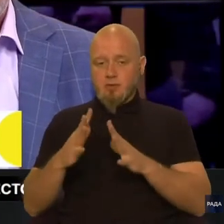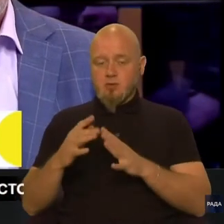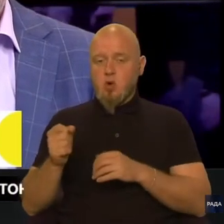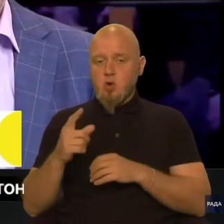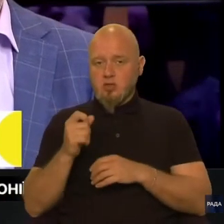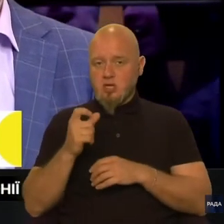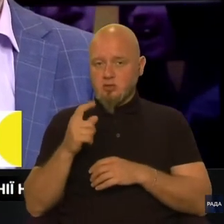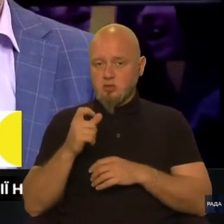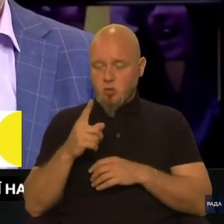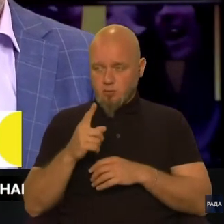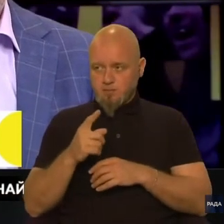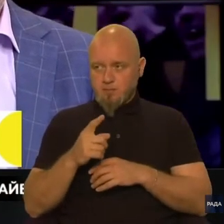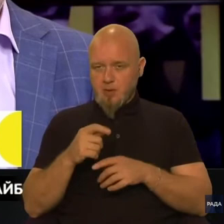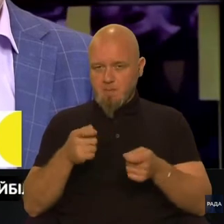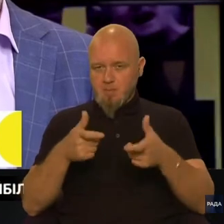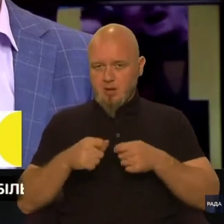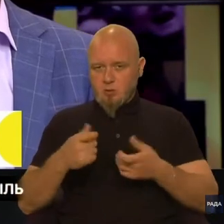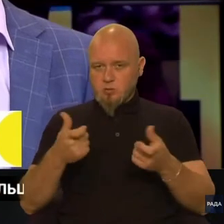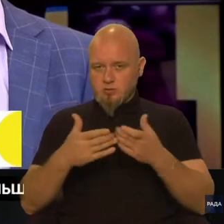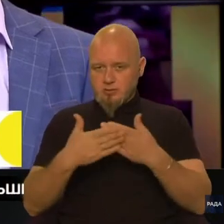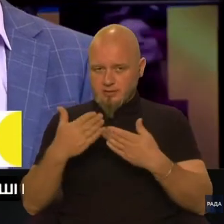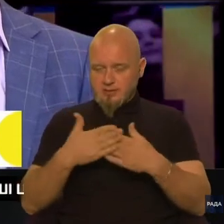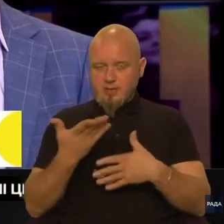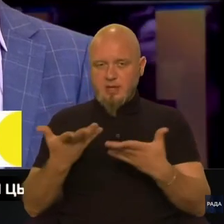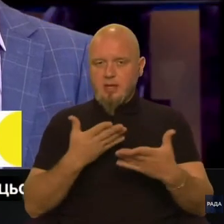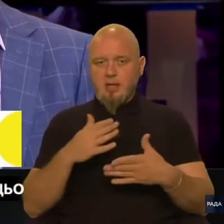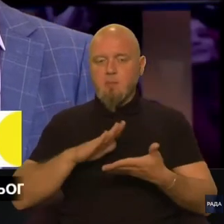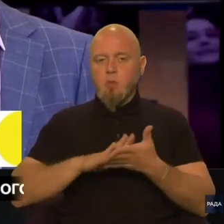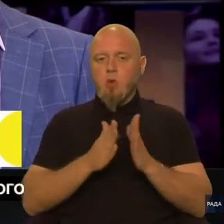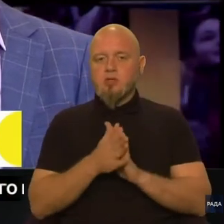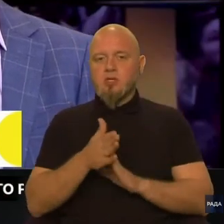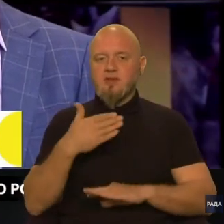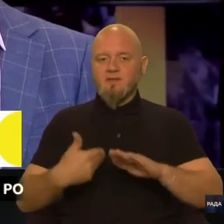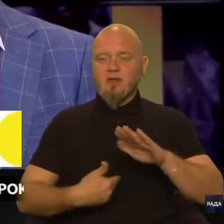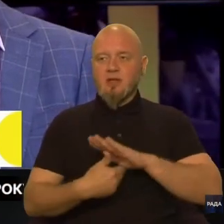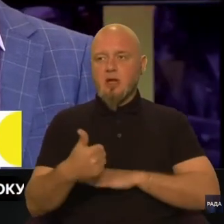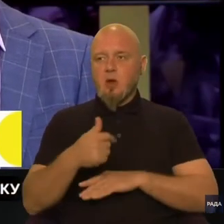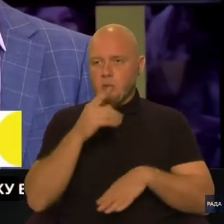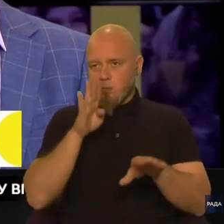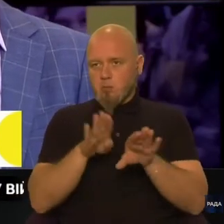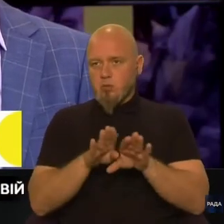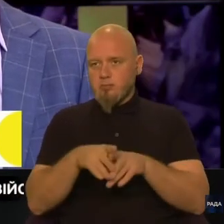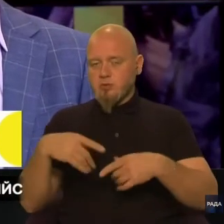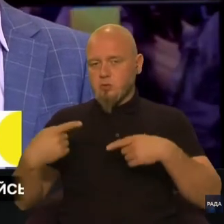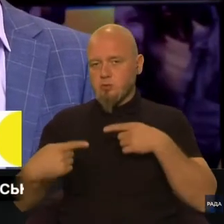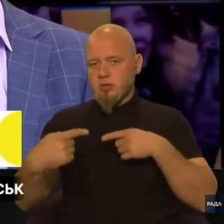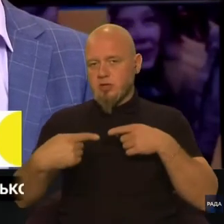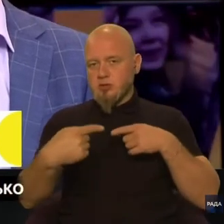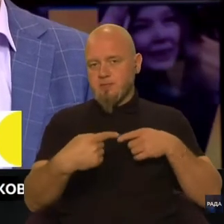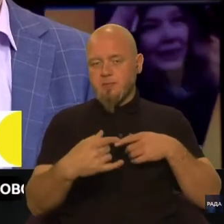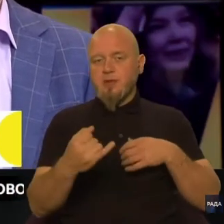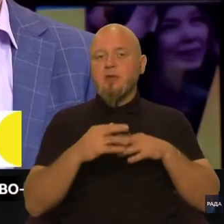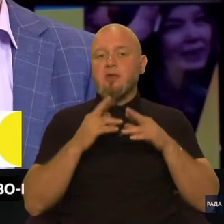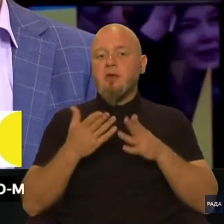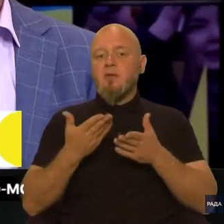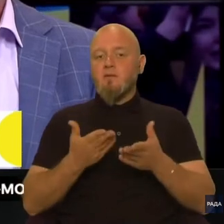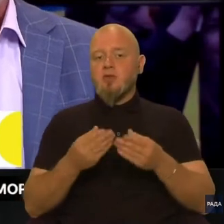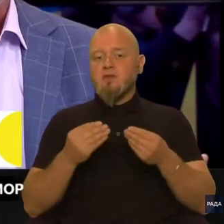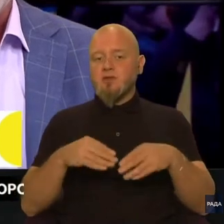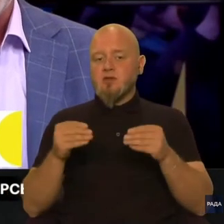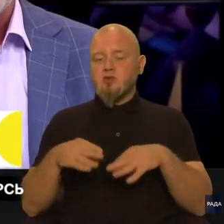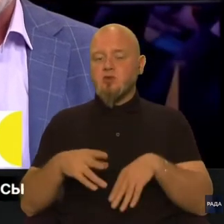одинадцятого пакету санкцій які позиції викликають подібні суперечки і як вони